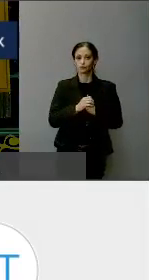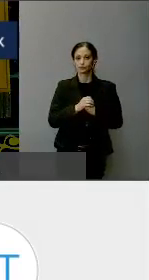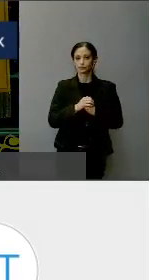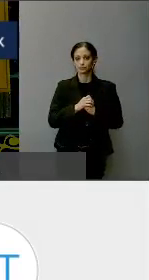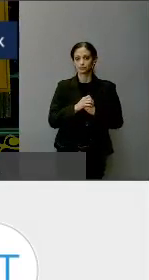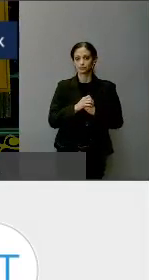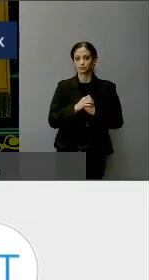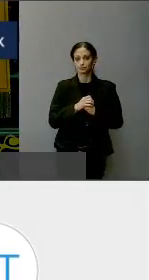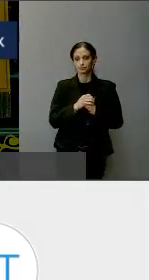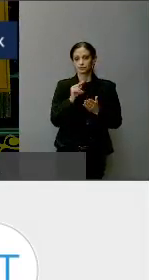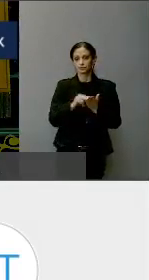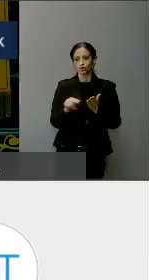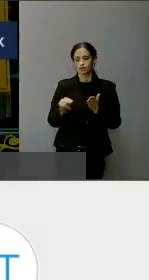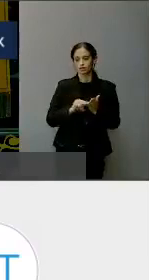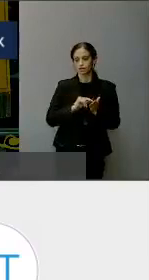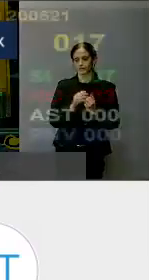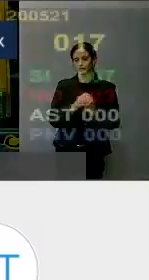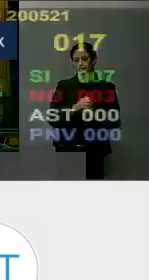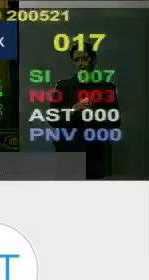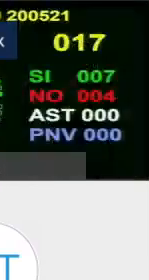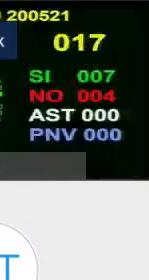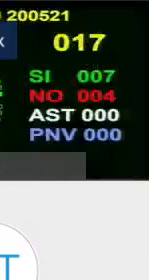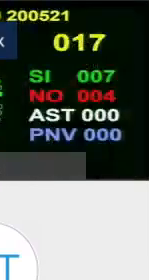si vota